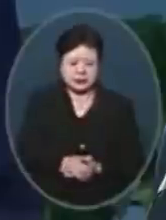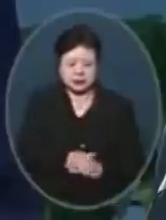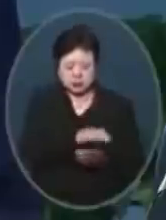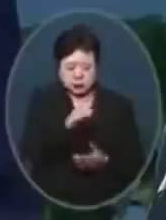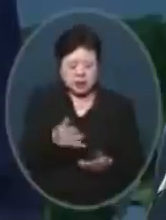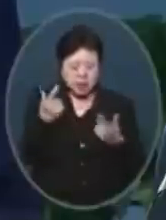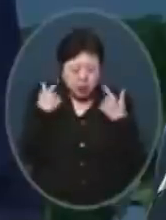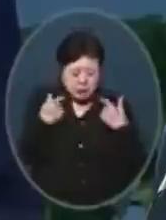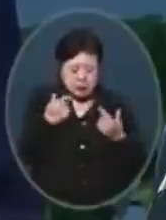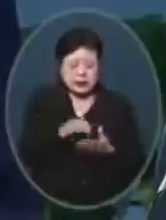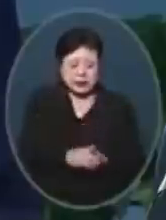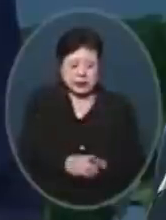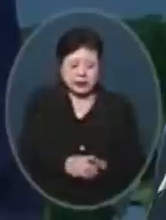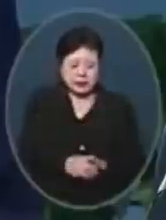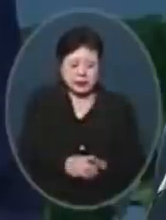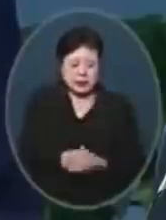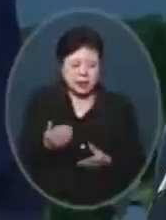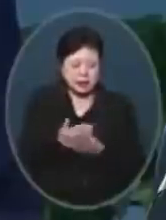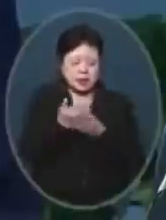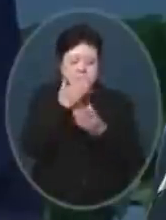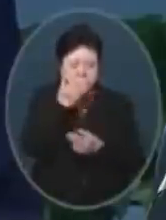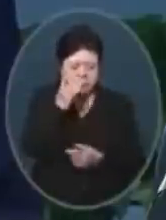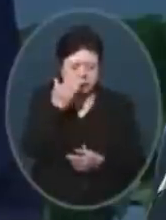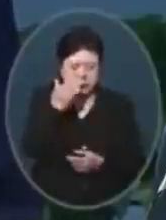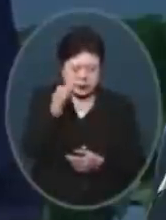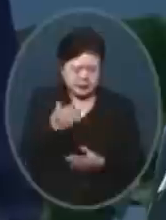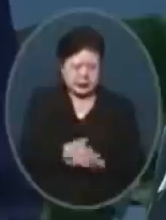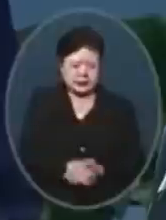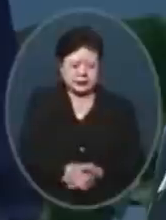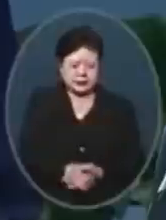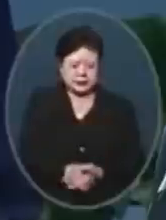우리가 언제나 거기에서부터 발전을 가져올 수 있는 것입니다.